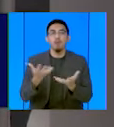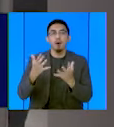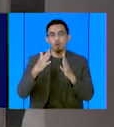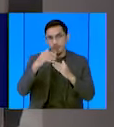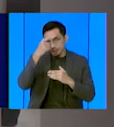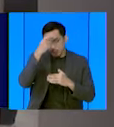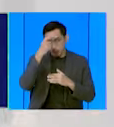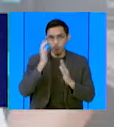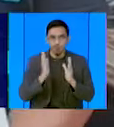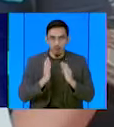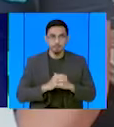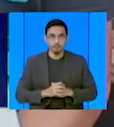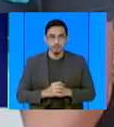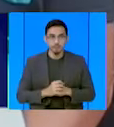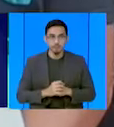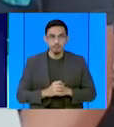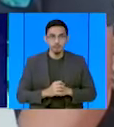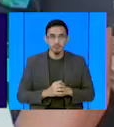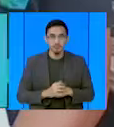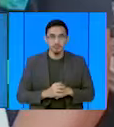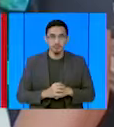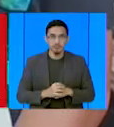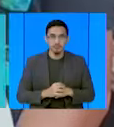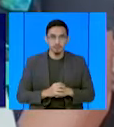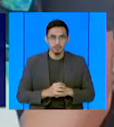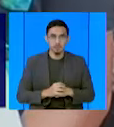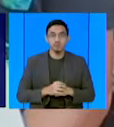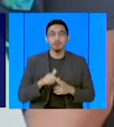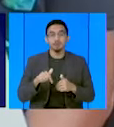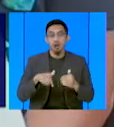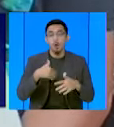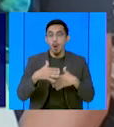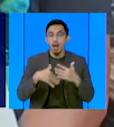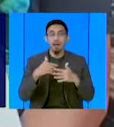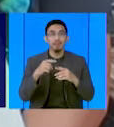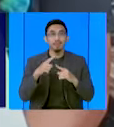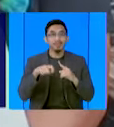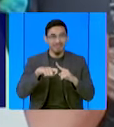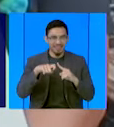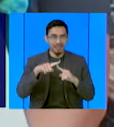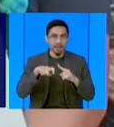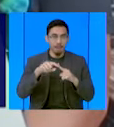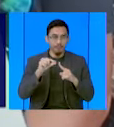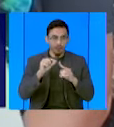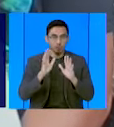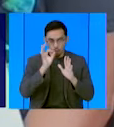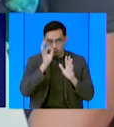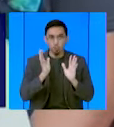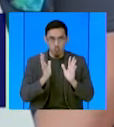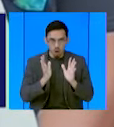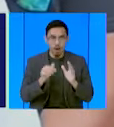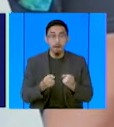medis. Kita mengecekkan TKP bersama dengan Inavis dari Polrestabes. Itu adanya ledakan